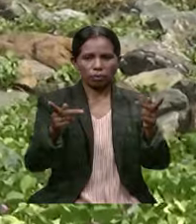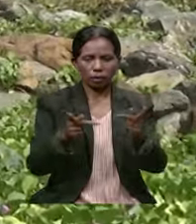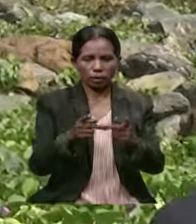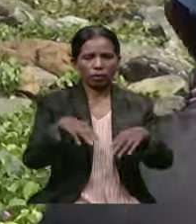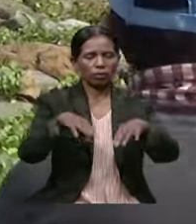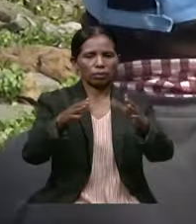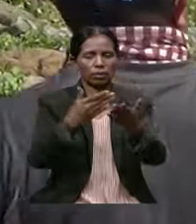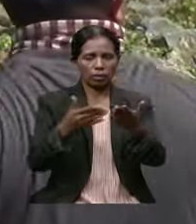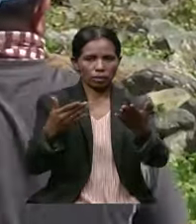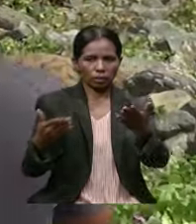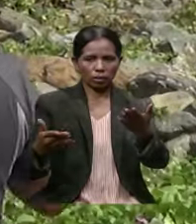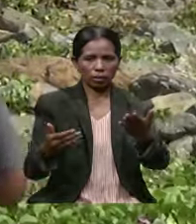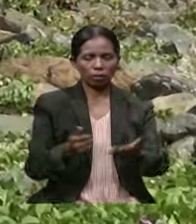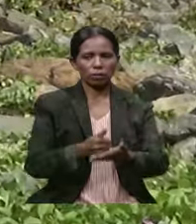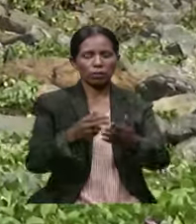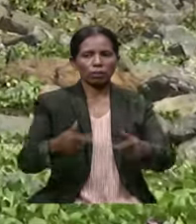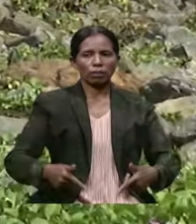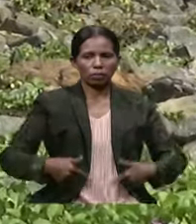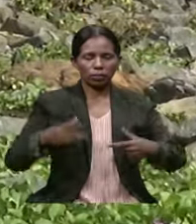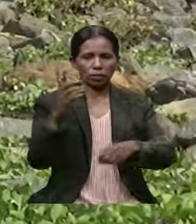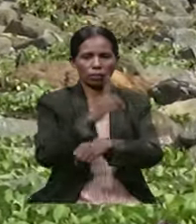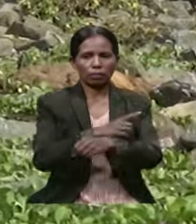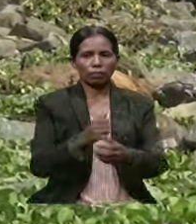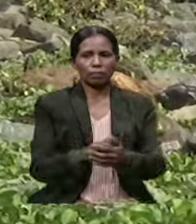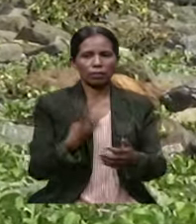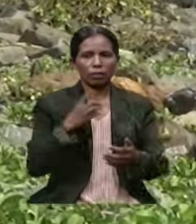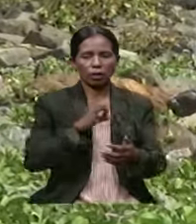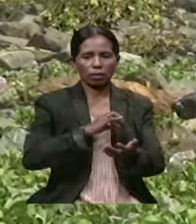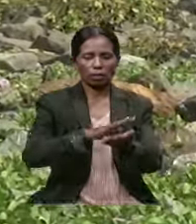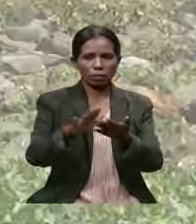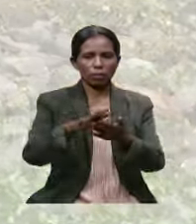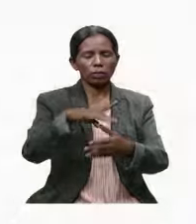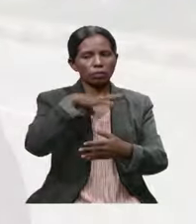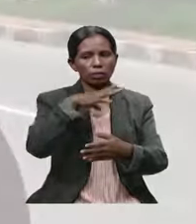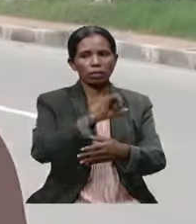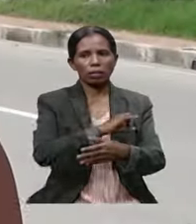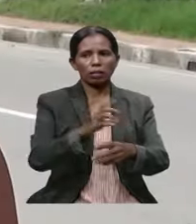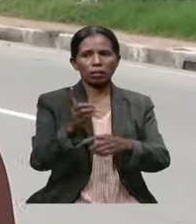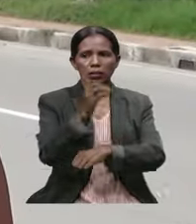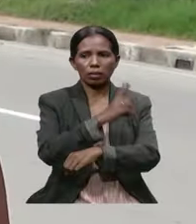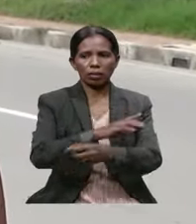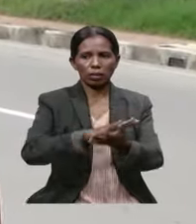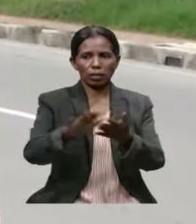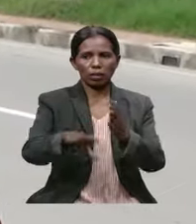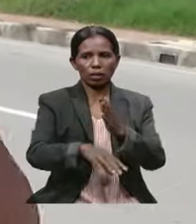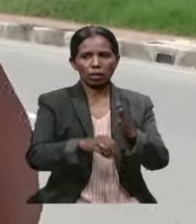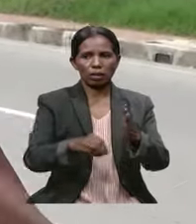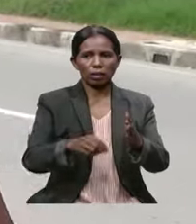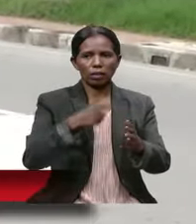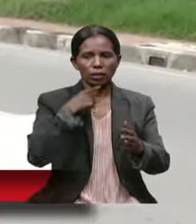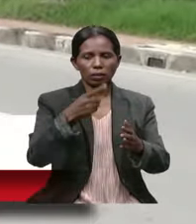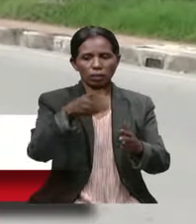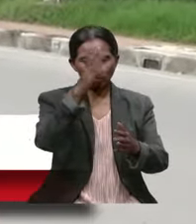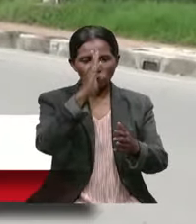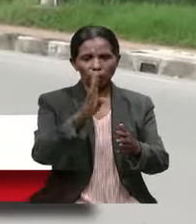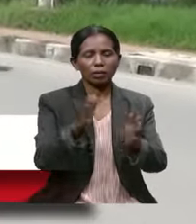atividade negosio ho di sustenta moris lor loron. Kau ma biasa hamos fair barbara kasare. Depois oi loron mai hasai ami den coitado husi pa maromak